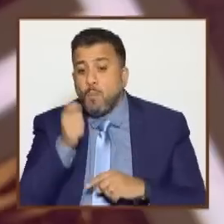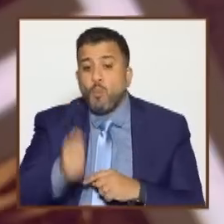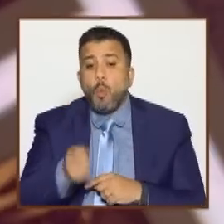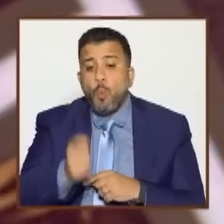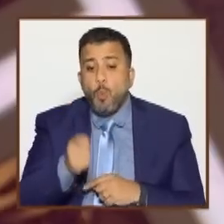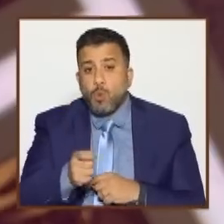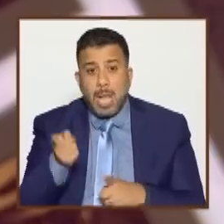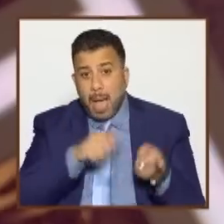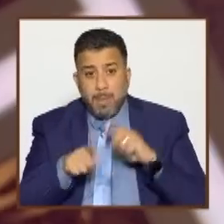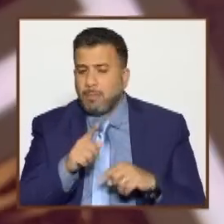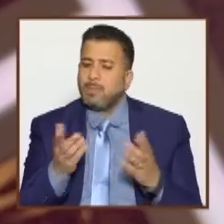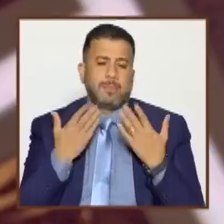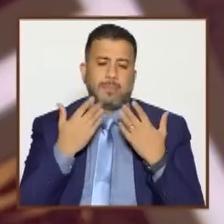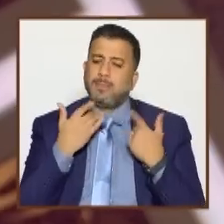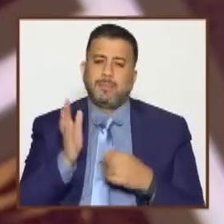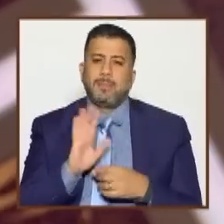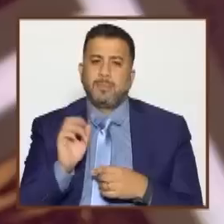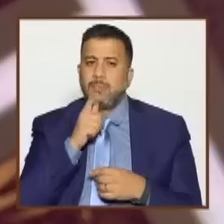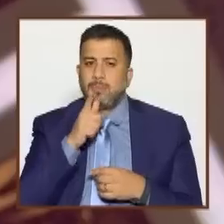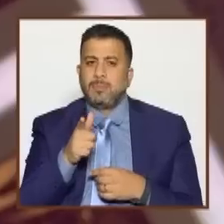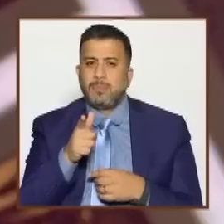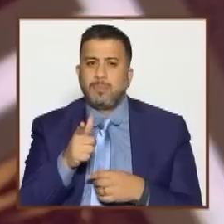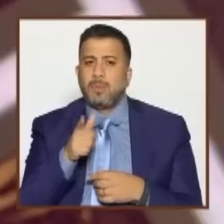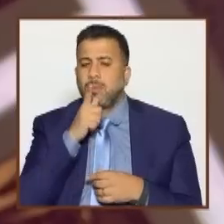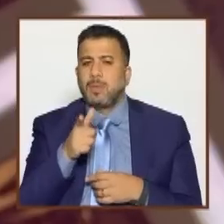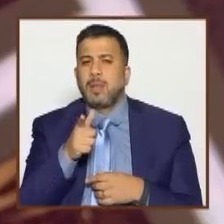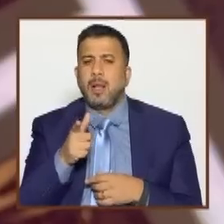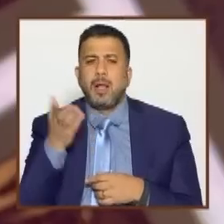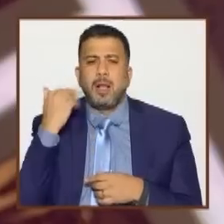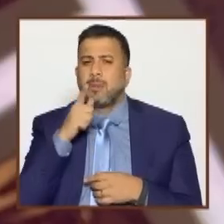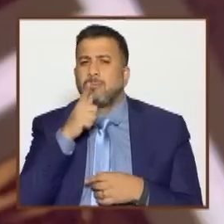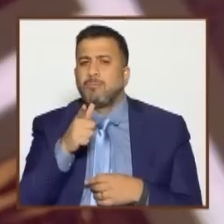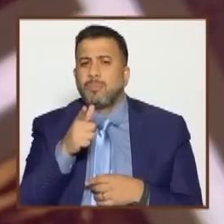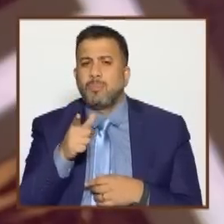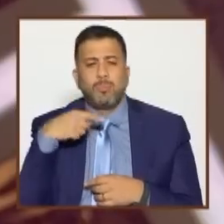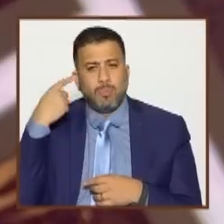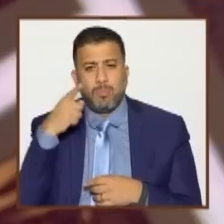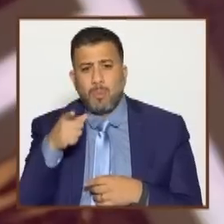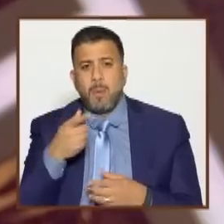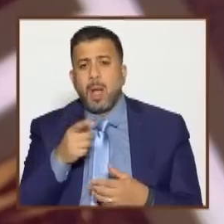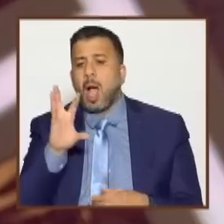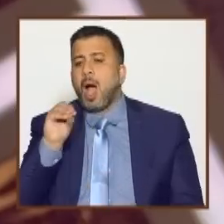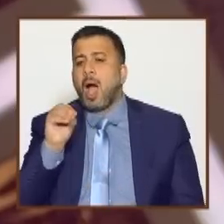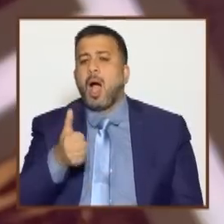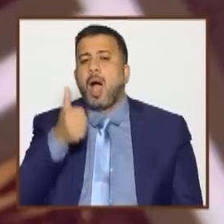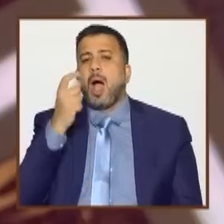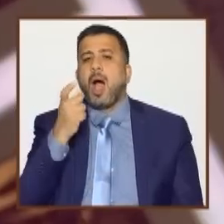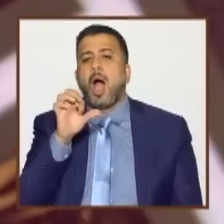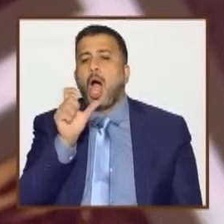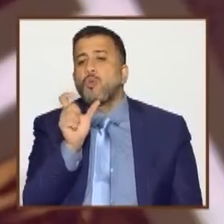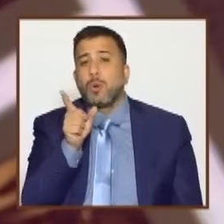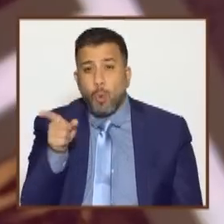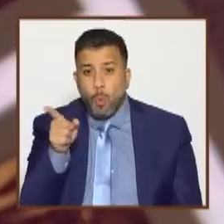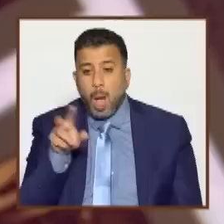حيث النسب. وأما قول الله عز وجل يا أخت هارون ما كان أبوك امرأ سوء، فليس المقصود به هارون أخو موسى عليه